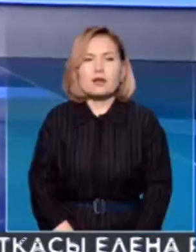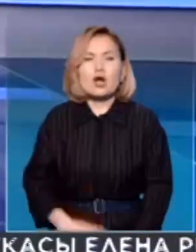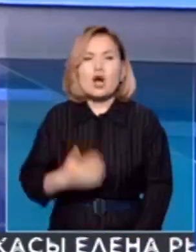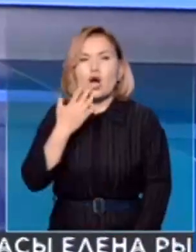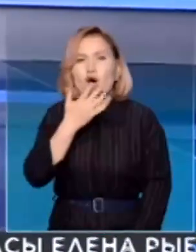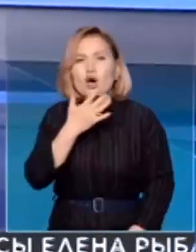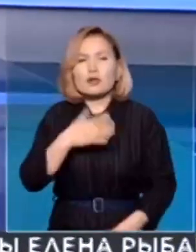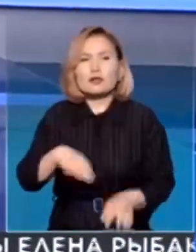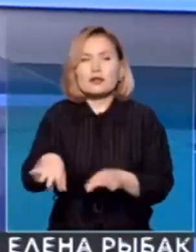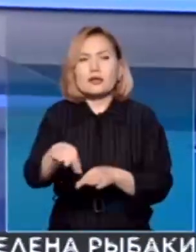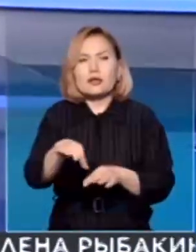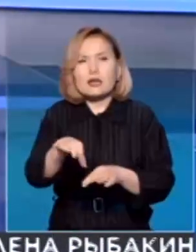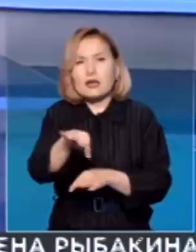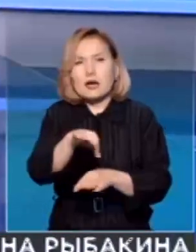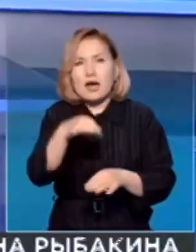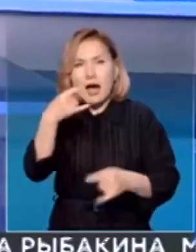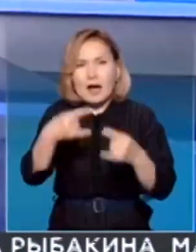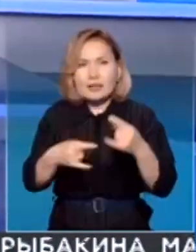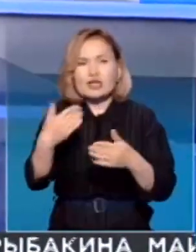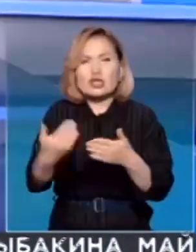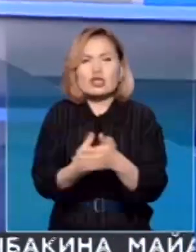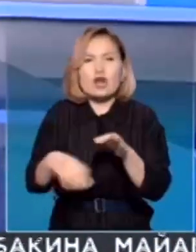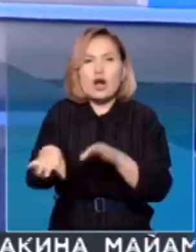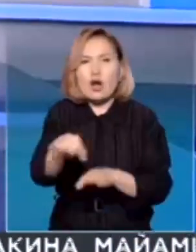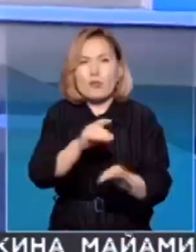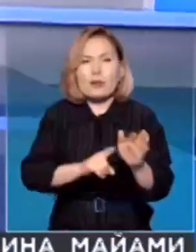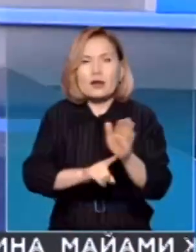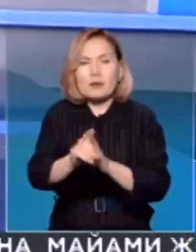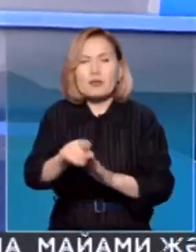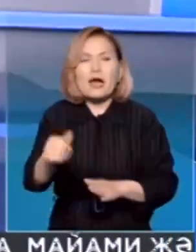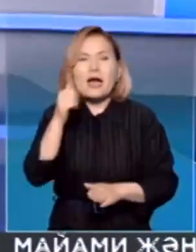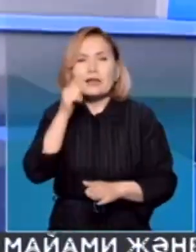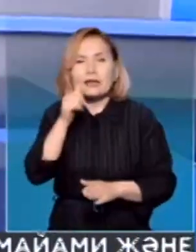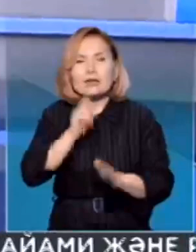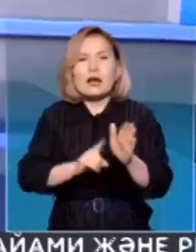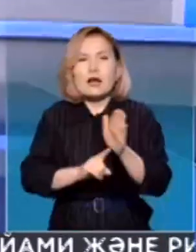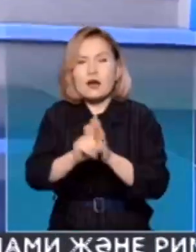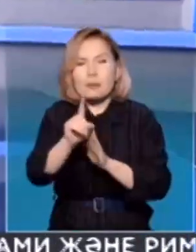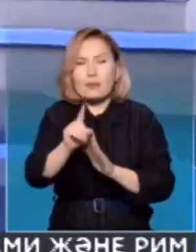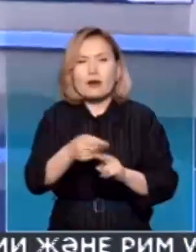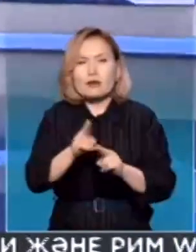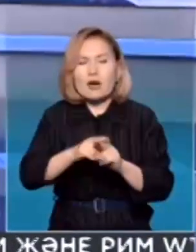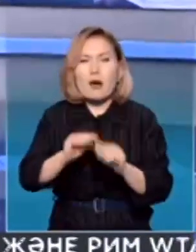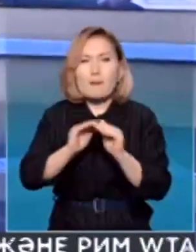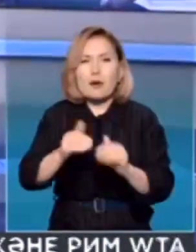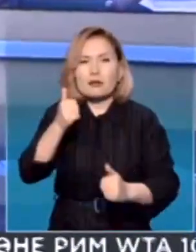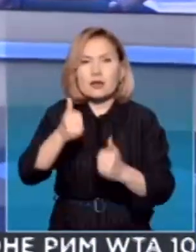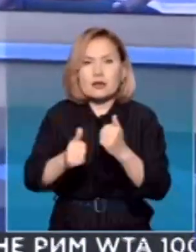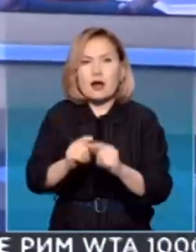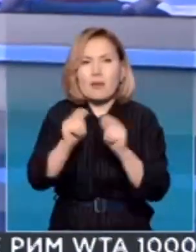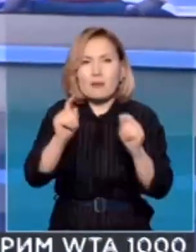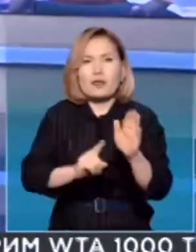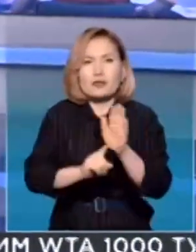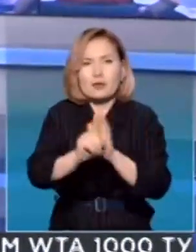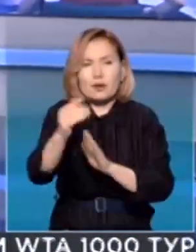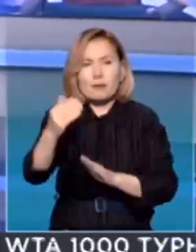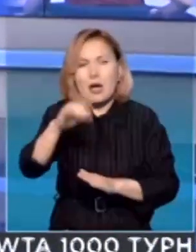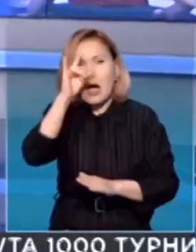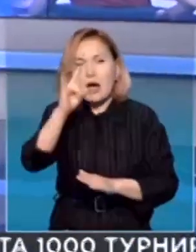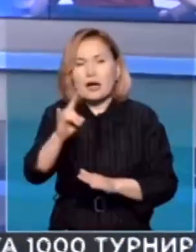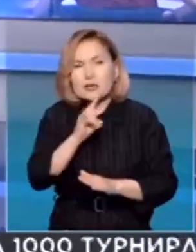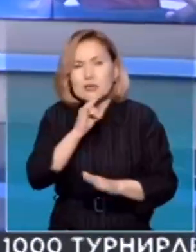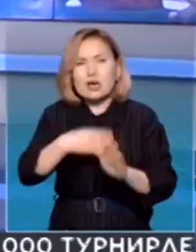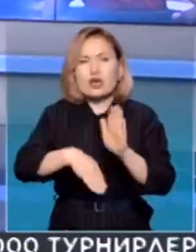Ұлттық арнада жаңа жоба ертеңнен бастап эфирімізде Дара ұлттық білім бәйгесі көрсетіле бастайды. Оған Қазақстандағы